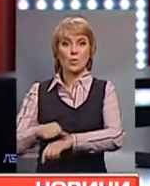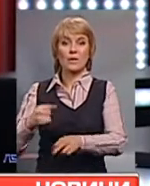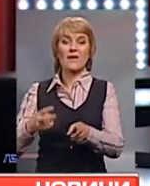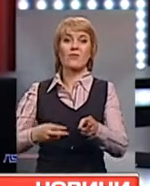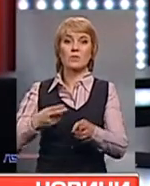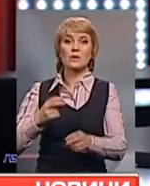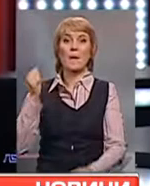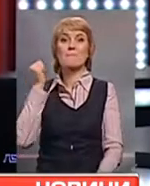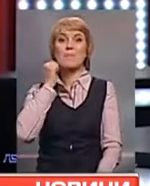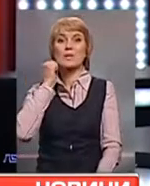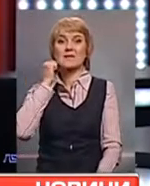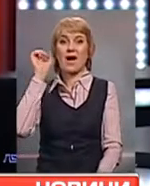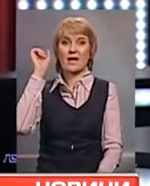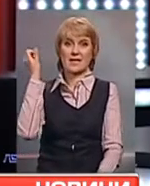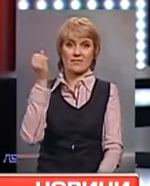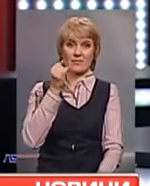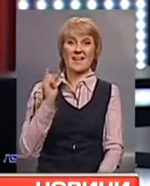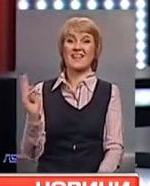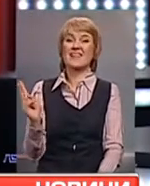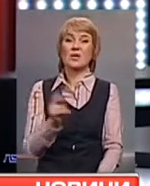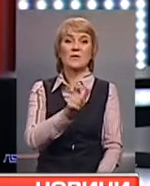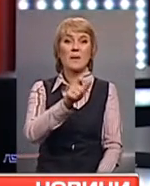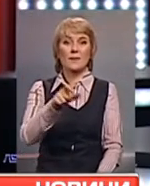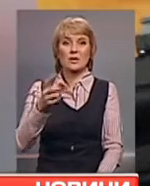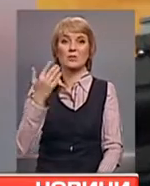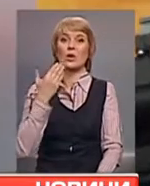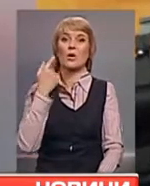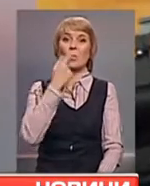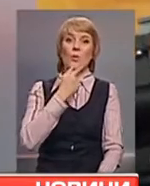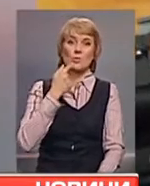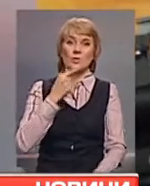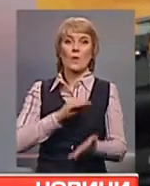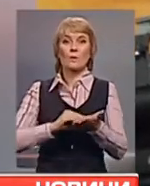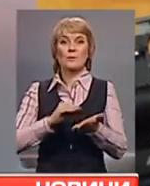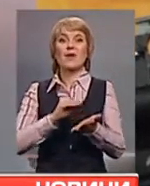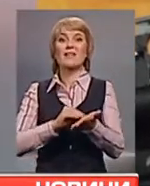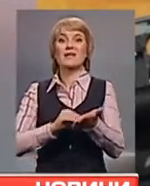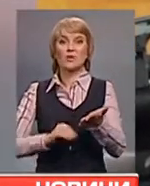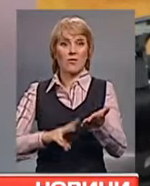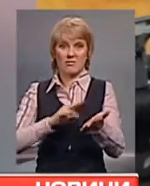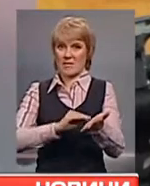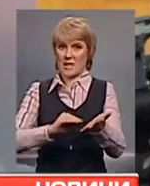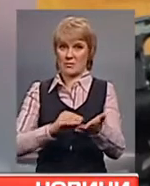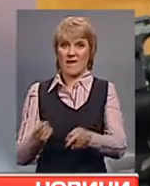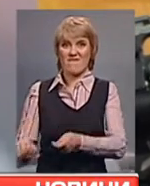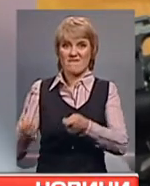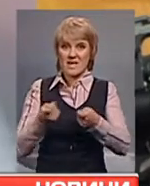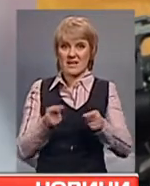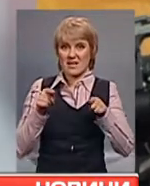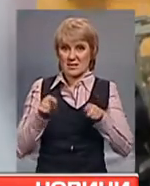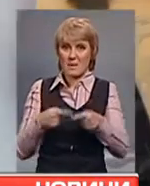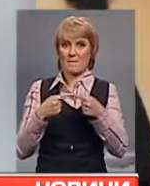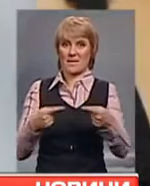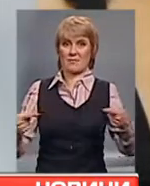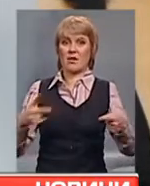пасажирів і провідників під час усного та письмового декларування не заявив, що везе ці предмети. Незаконну військову техніку вилучили, повідомили